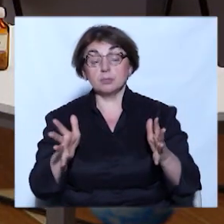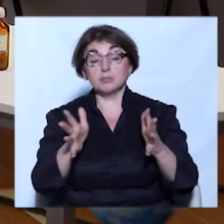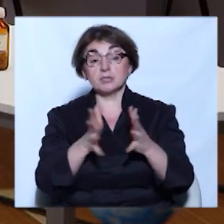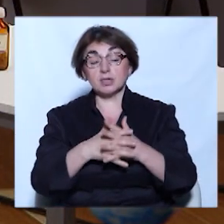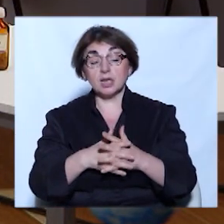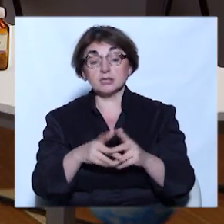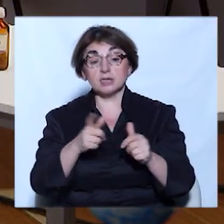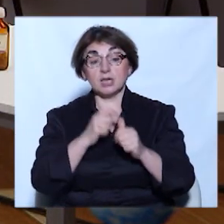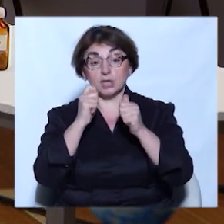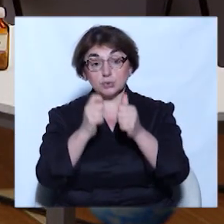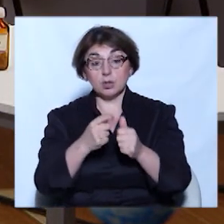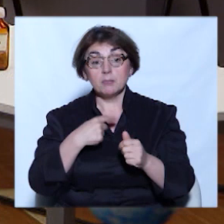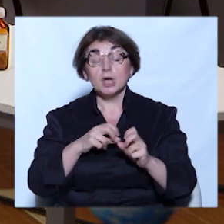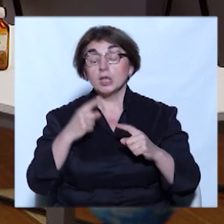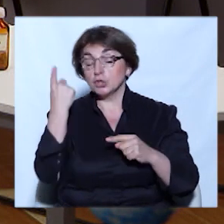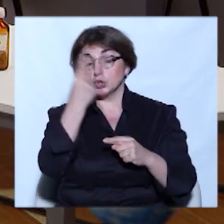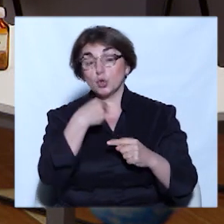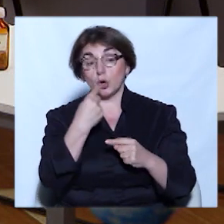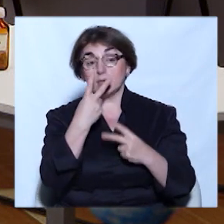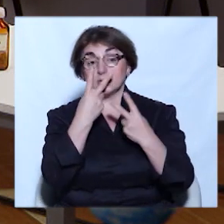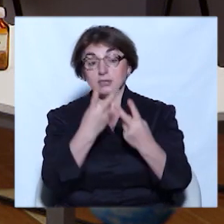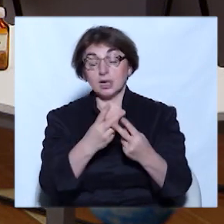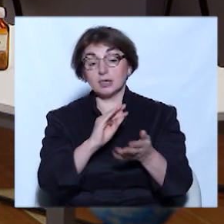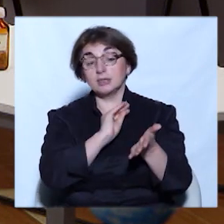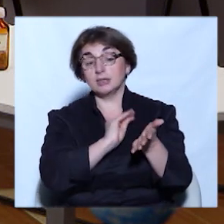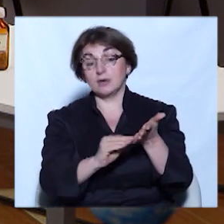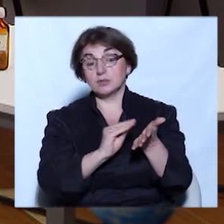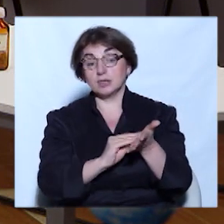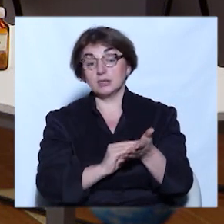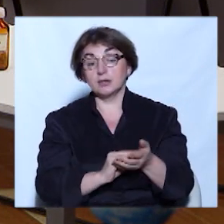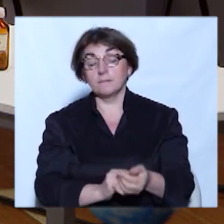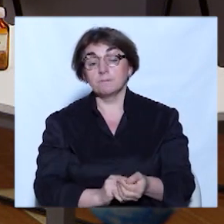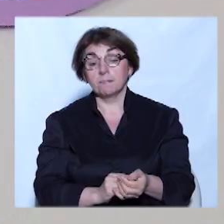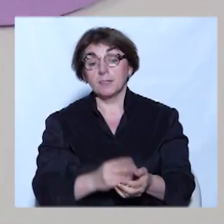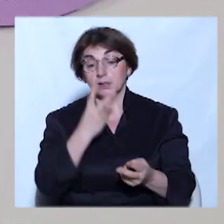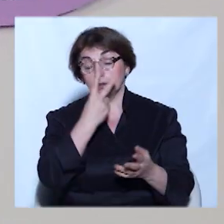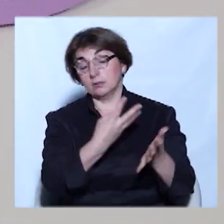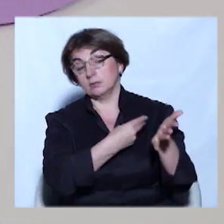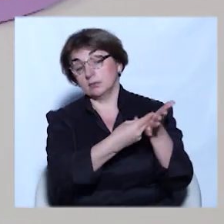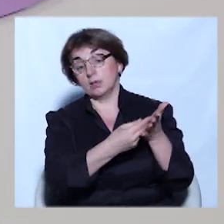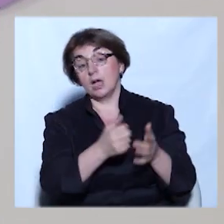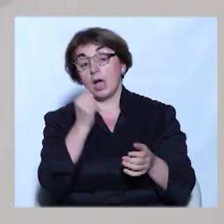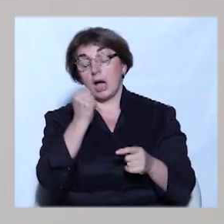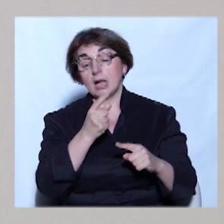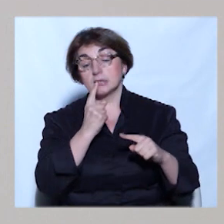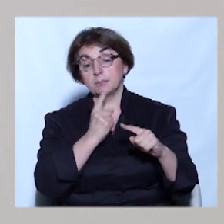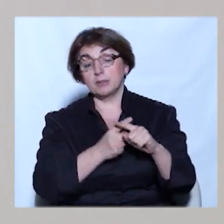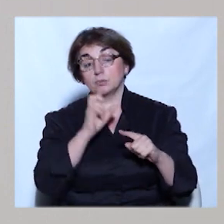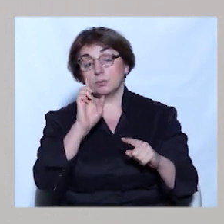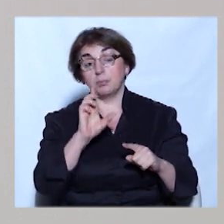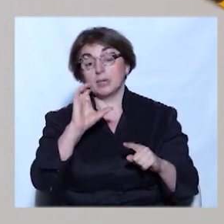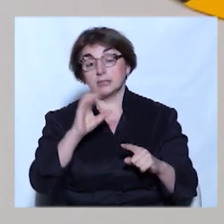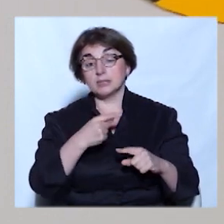ჩანაცვლების რეაქცია მე თქვენ ზოგადი სახით გაგიკეთეთ, აი ასე ილუსტრირება გავაკეთე, ძალიან მინდა რომ მოინიშნოთ